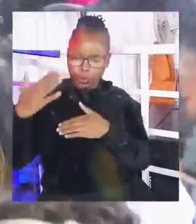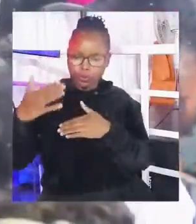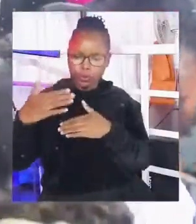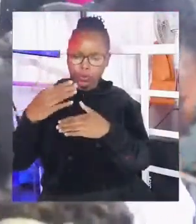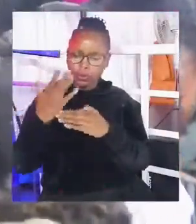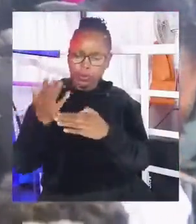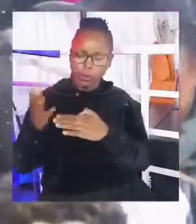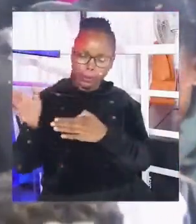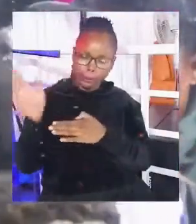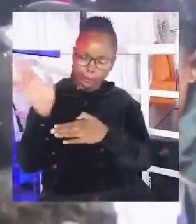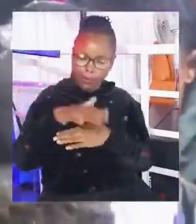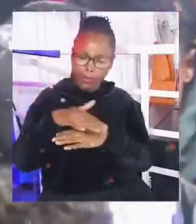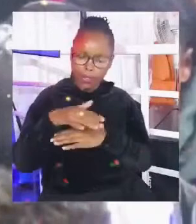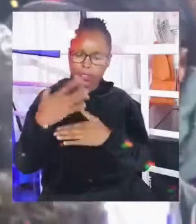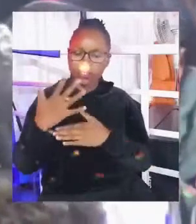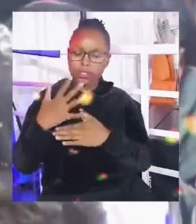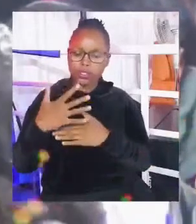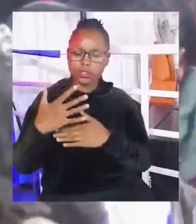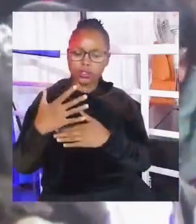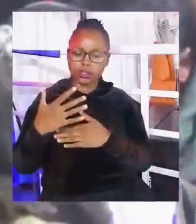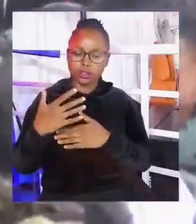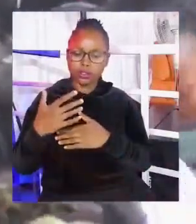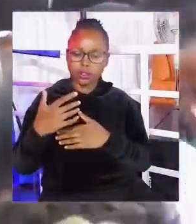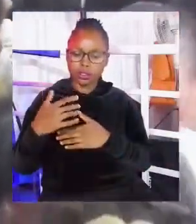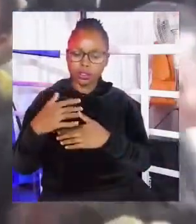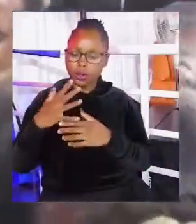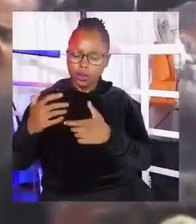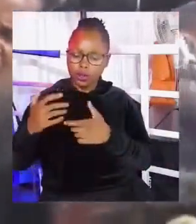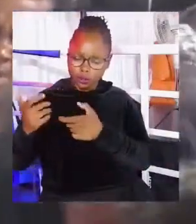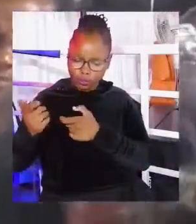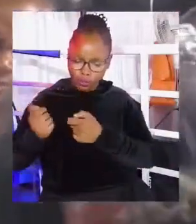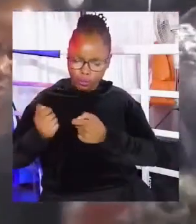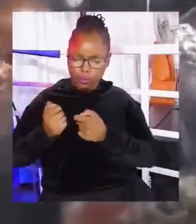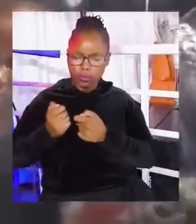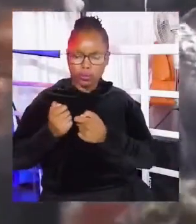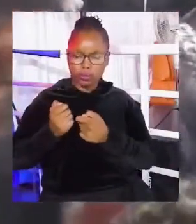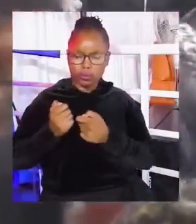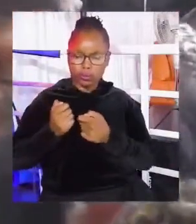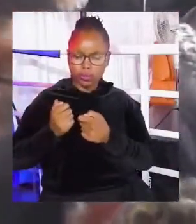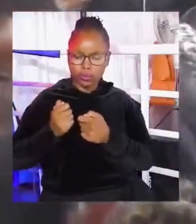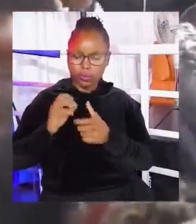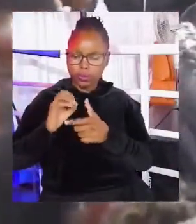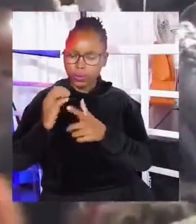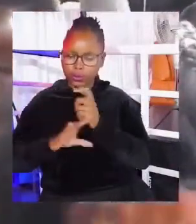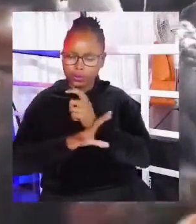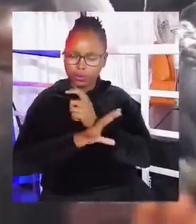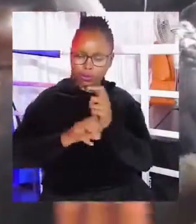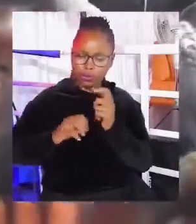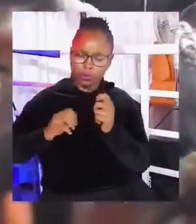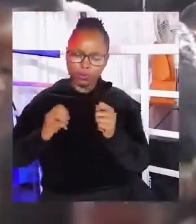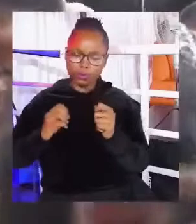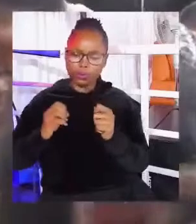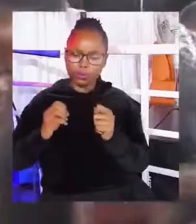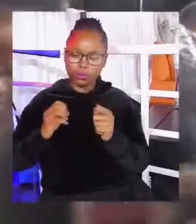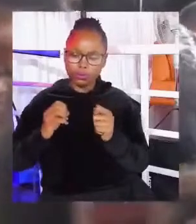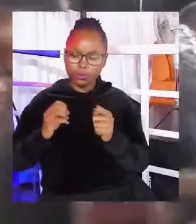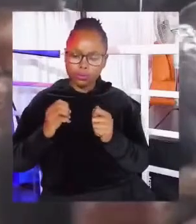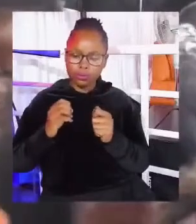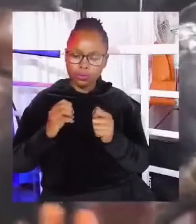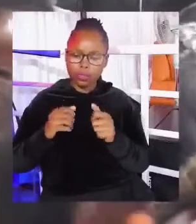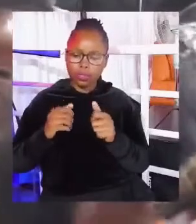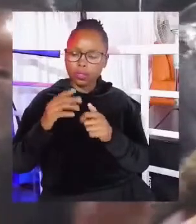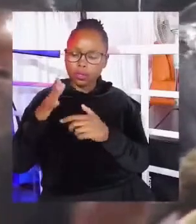cia ndwaya Amen Iria itunyanetwo Niguo Ngai Iria cietwo Niguo Jesu Uyo